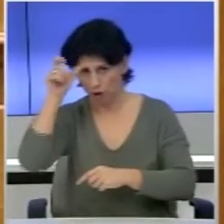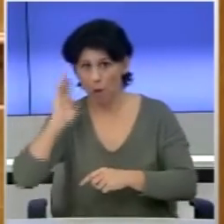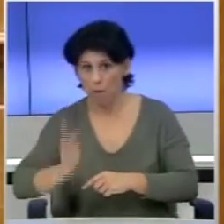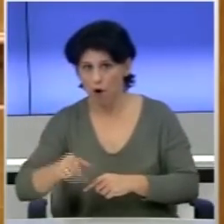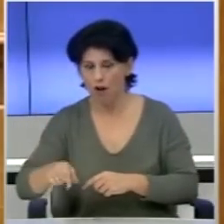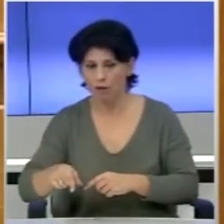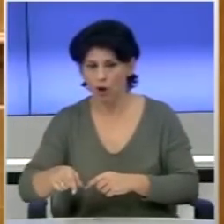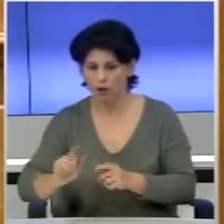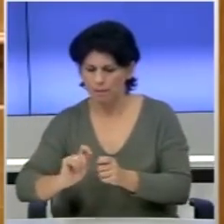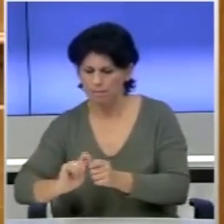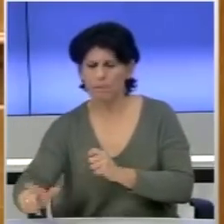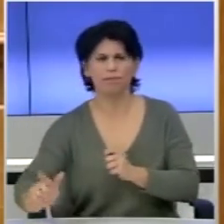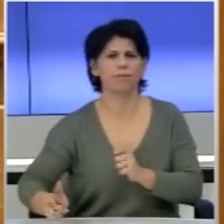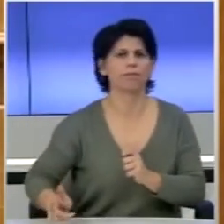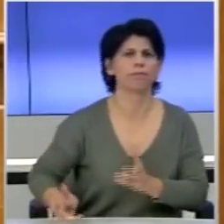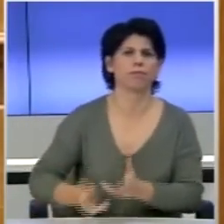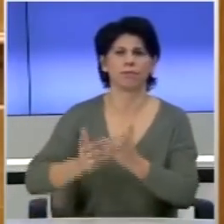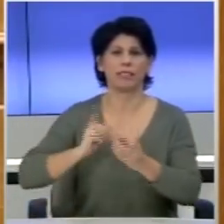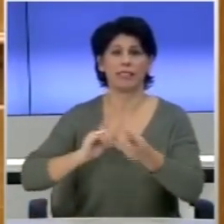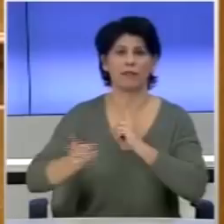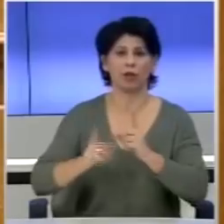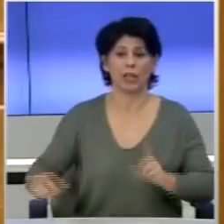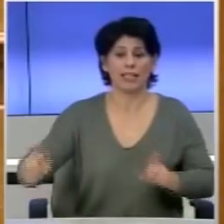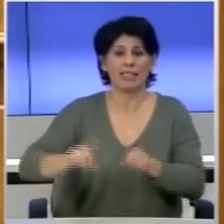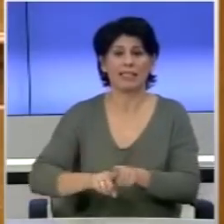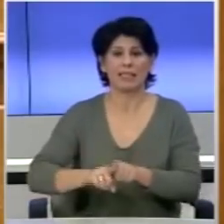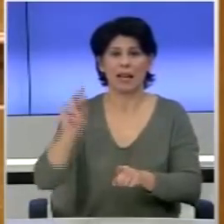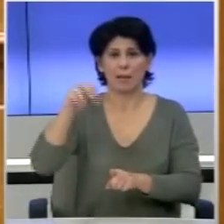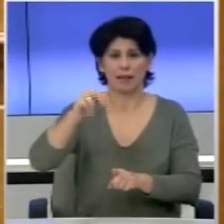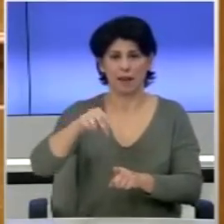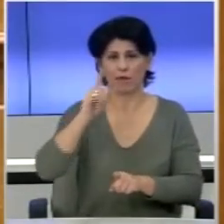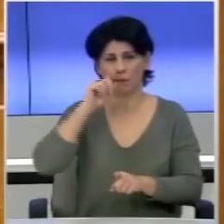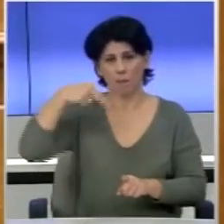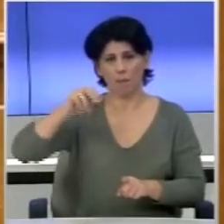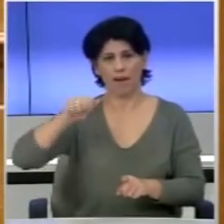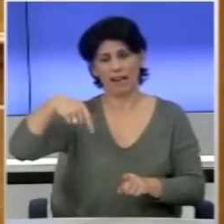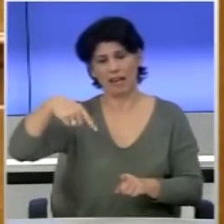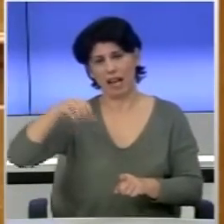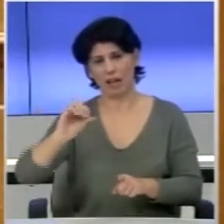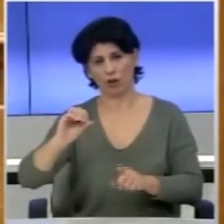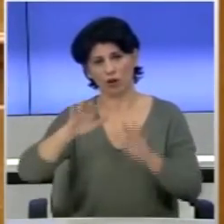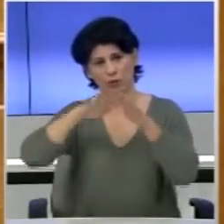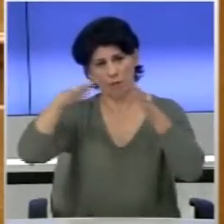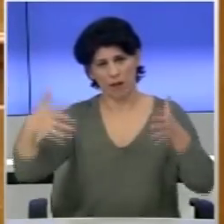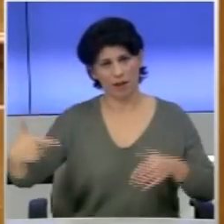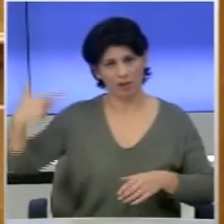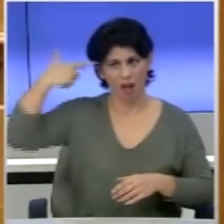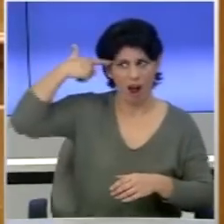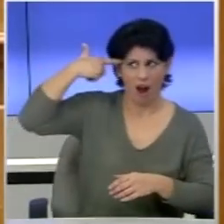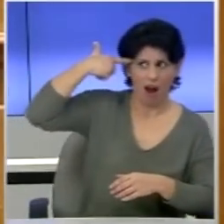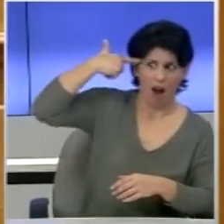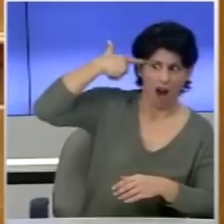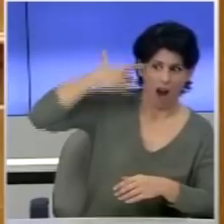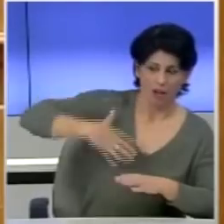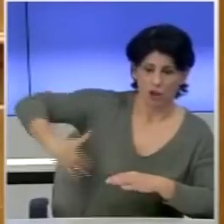ως καταλύτης για μια συμφωνία συνεκμετάλλευσης με νατοϊκή ομπρέλα και το πιστόλι στον κρόταφο του